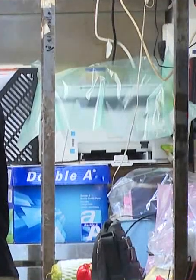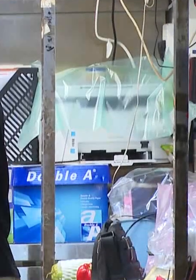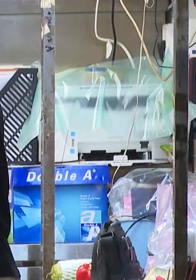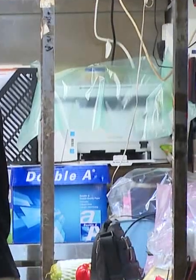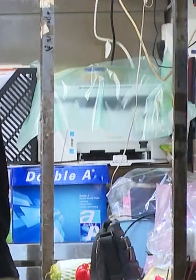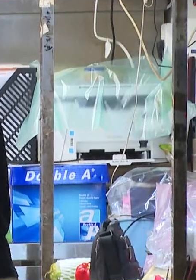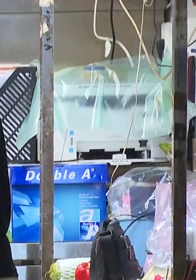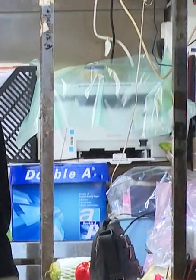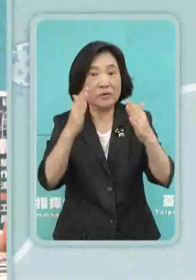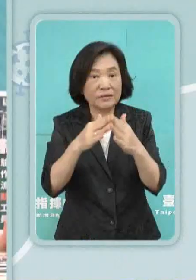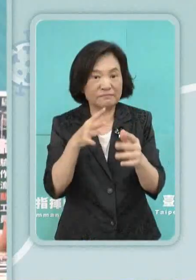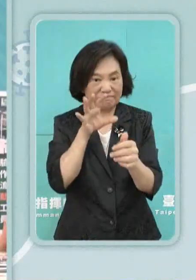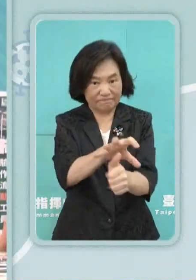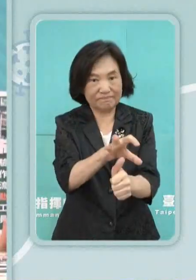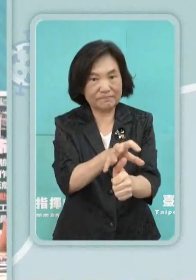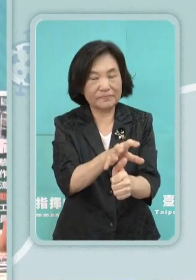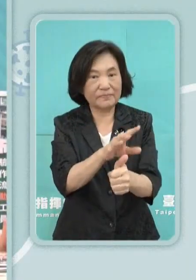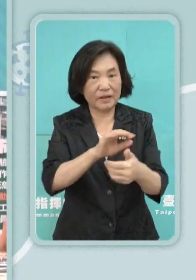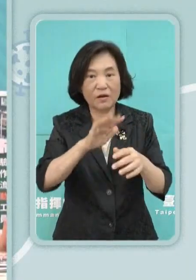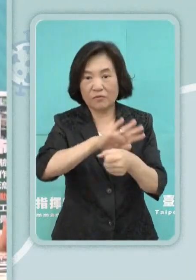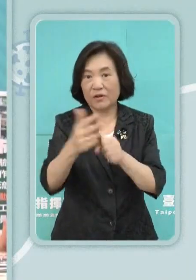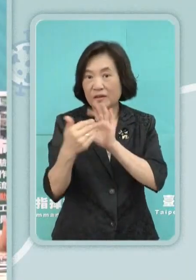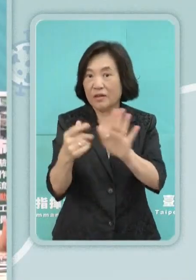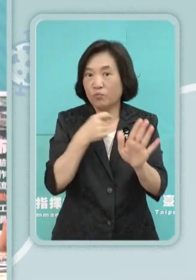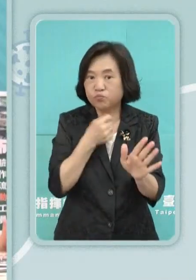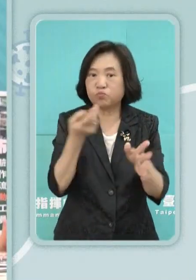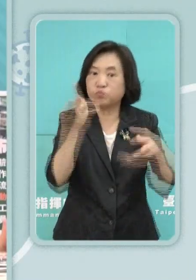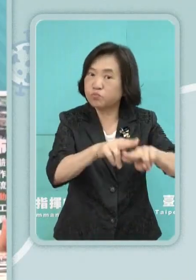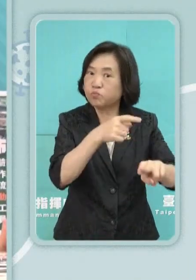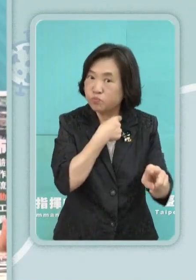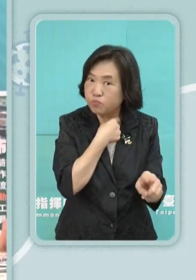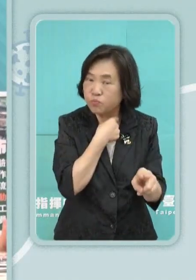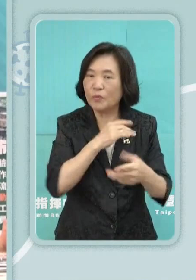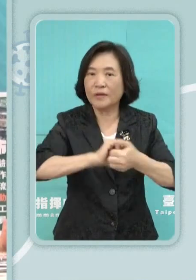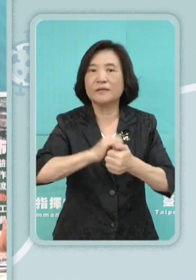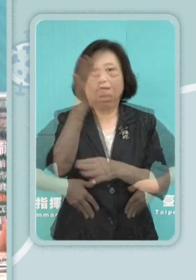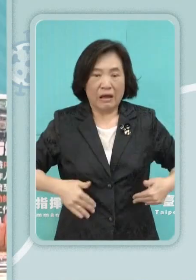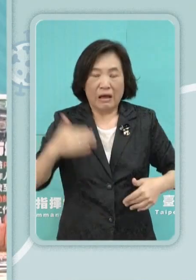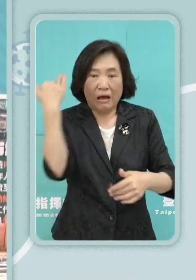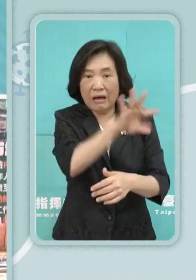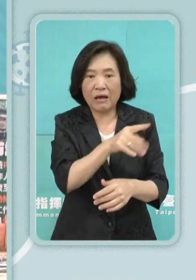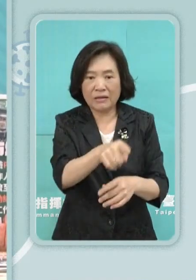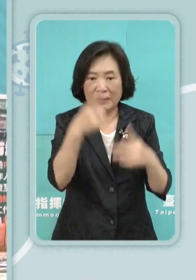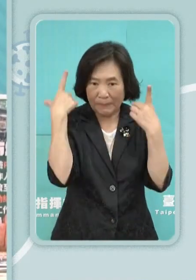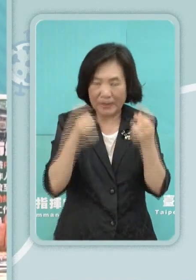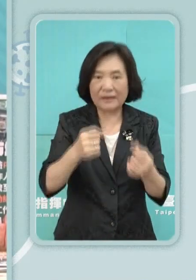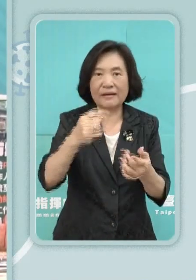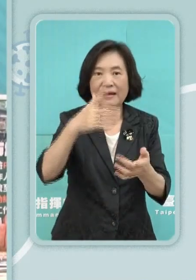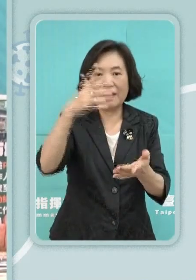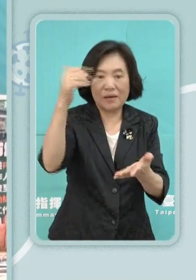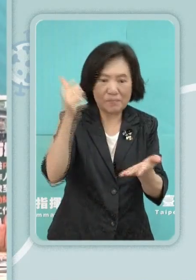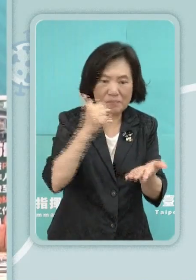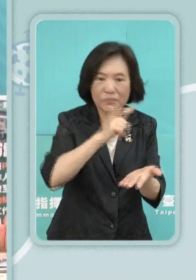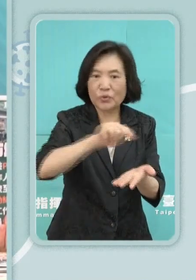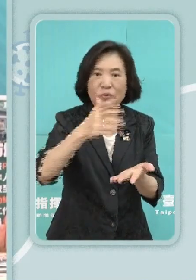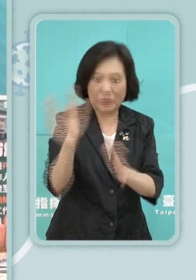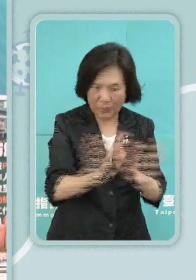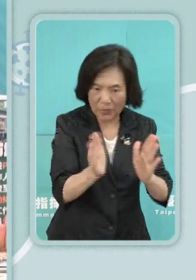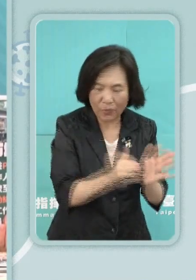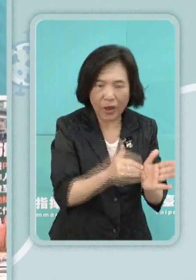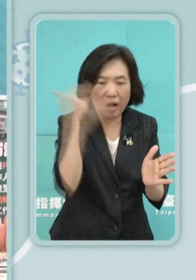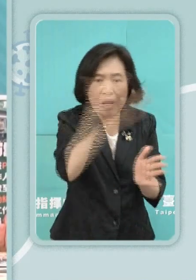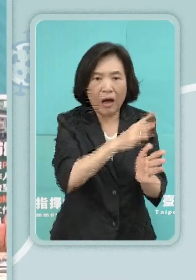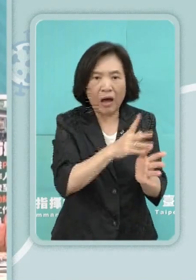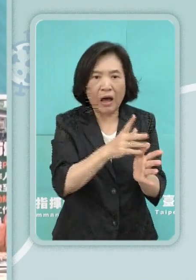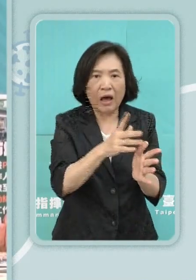摊商诚实疫调。 为了防疫的需要，停摊的话，一天可以补助5000块。你连撤摊都来不及，造成这个物质